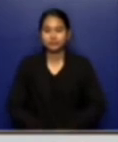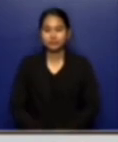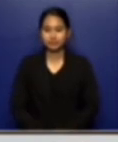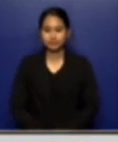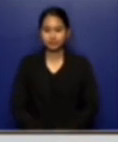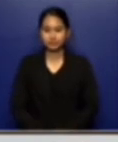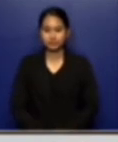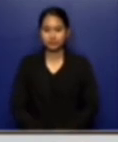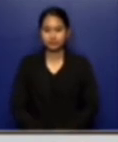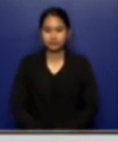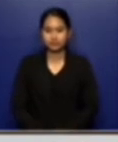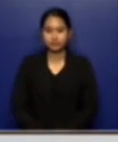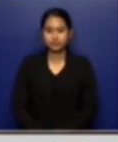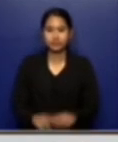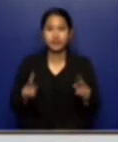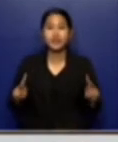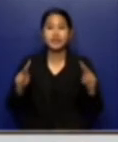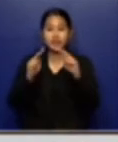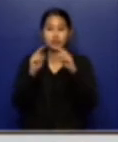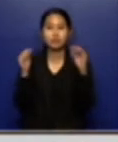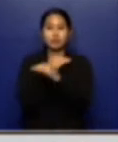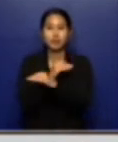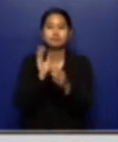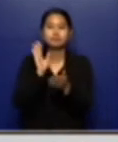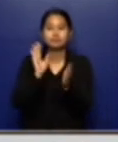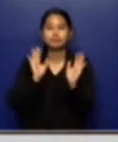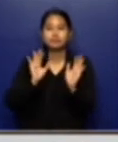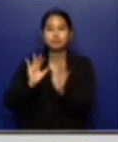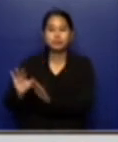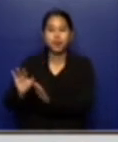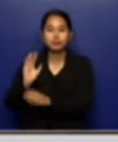ผมละกระทรวงคมนาคมไว้ก่อนครับจริงๆเวลามันน้อย